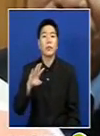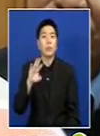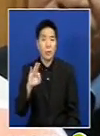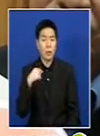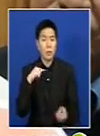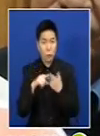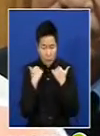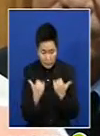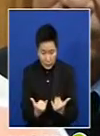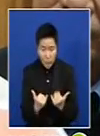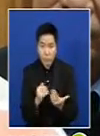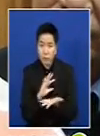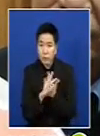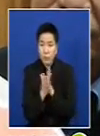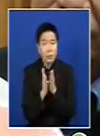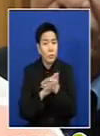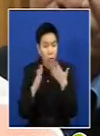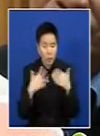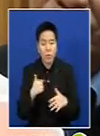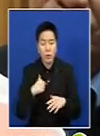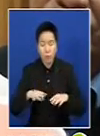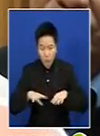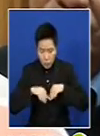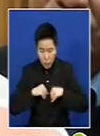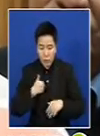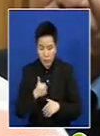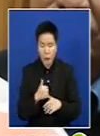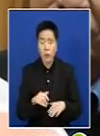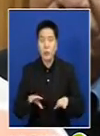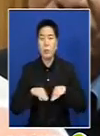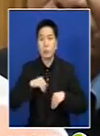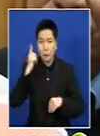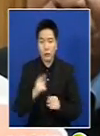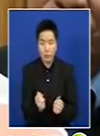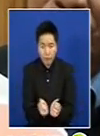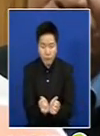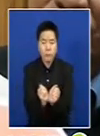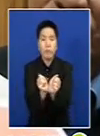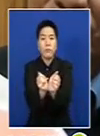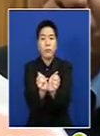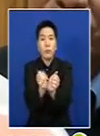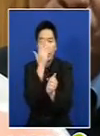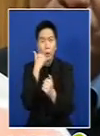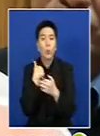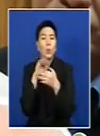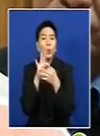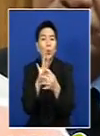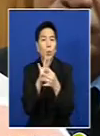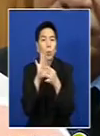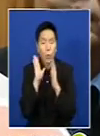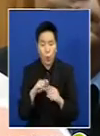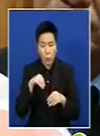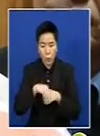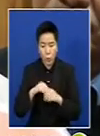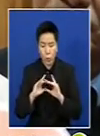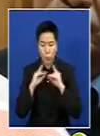ต่เมื่อเห็นสถานการณ์เป็นแบบนี้ครับก็ตัดสินใจที่จะกลับมารับความจริงกลับมารับโทษเพราะว่าเป็นห่วงคนที่อยู่ในช